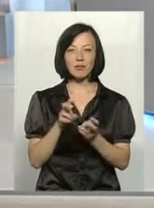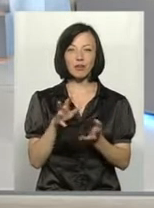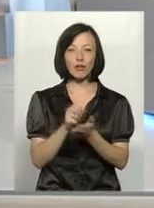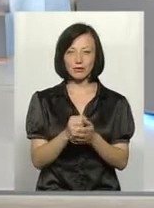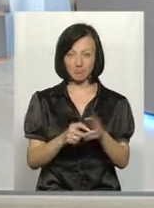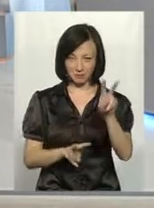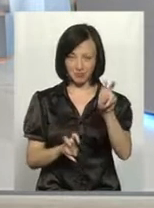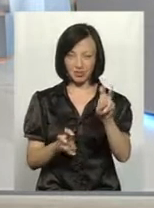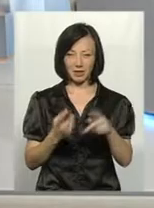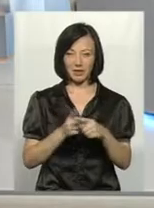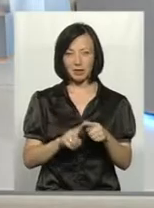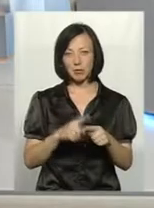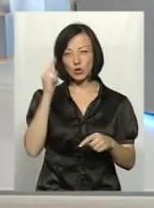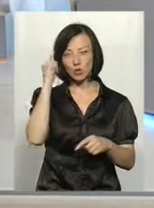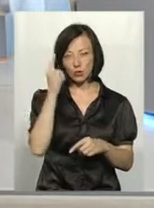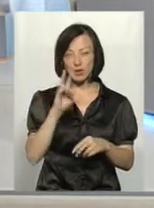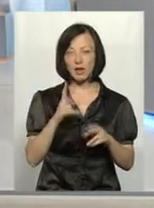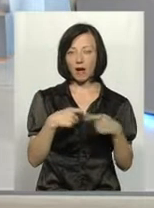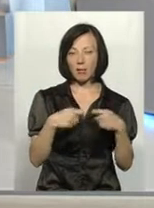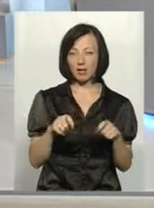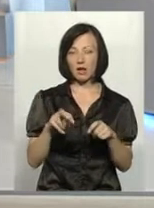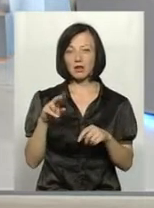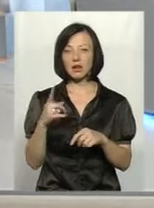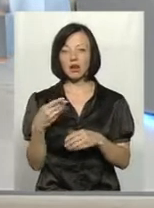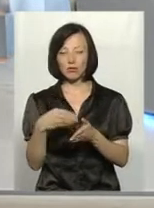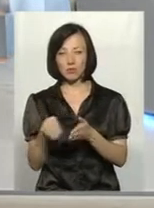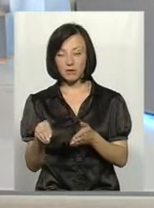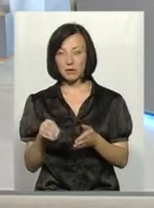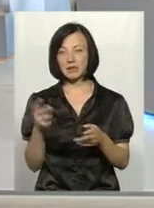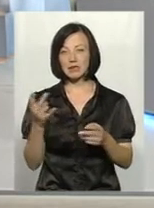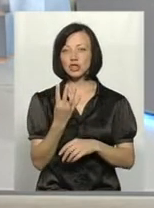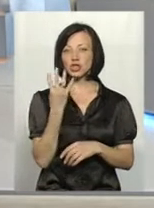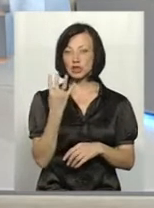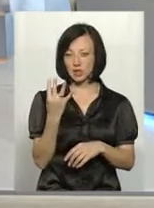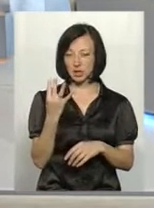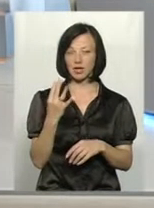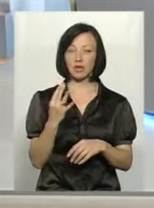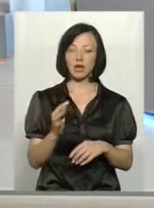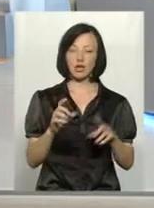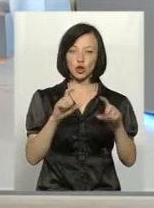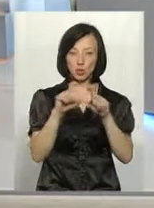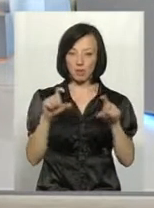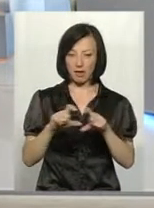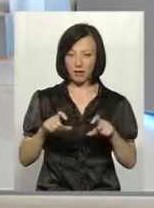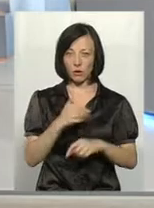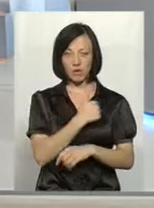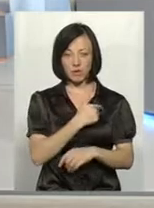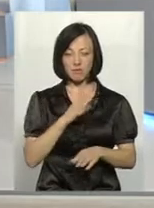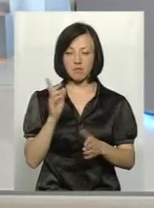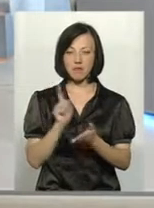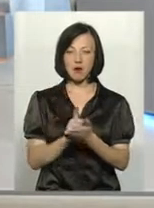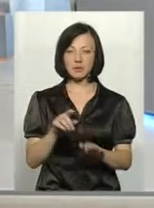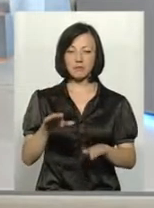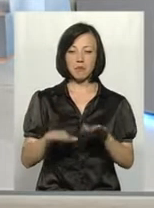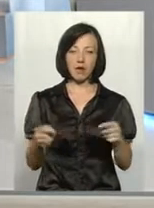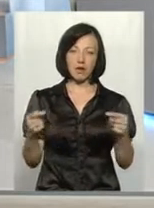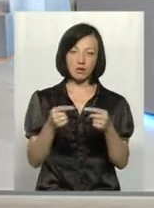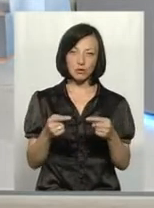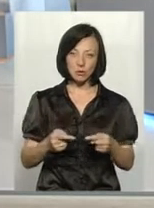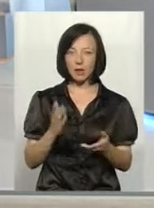взяти, за що продати. Тому я кажу, що є 4 суб'єкти, які хотіли би, і воно має бути збалансовано. На мою думку і думку, знову ж, аграрії, ми і в